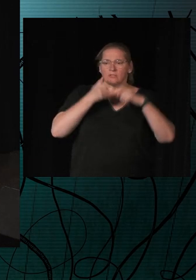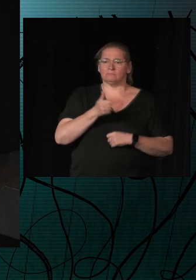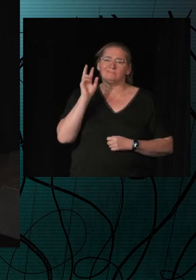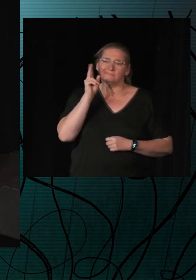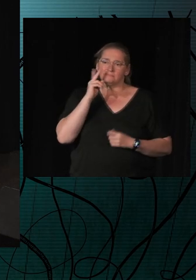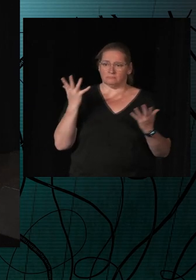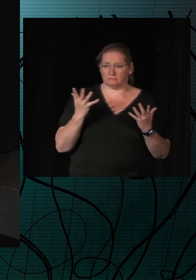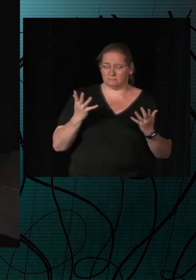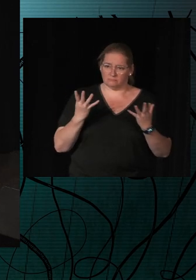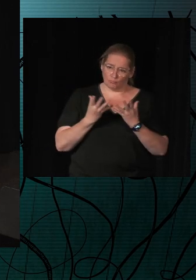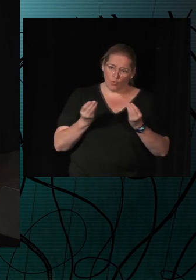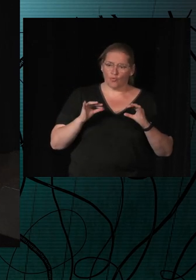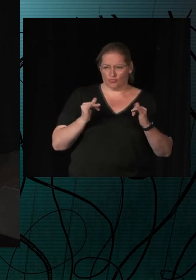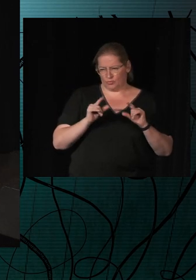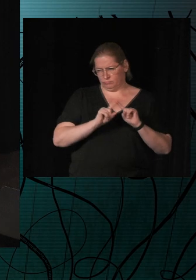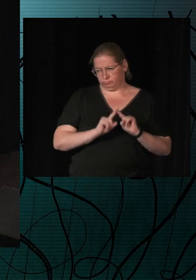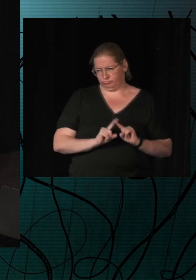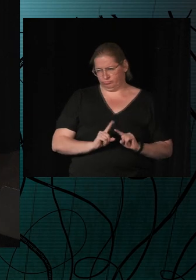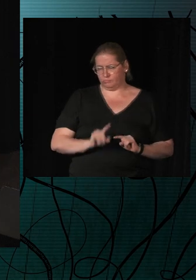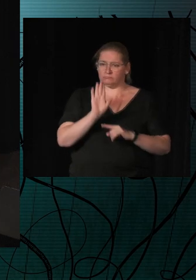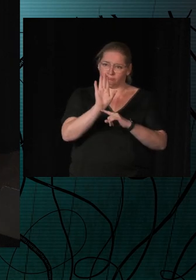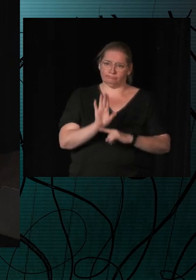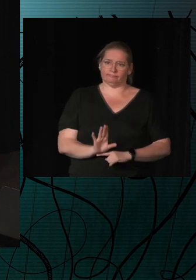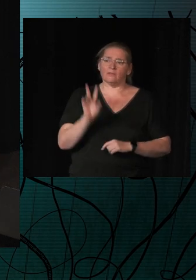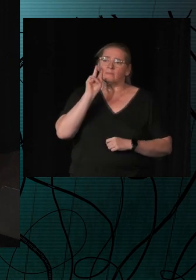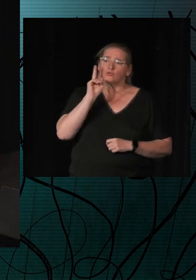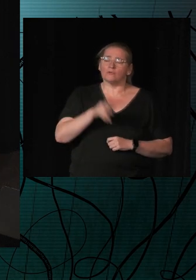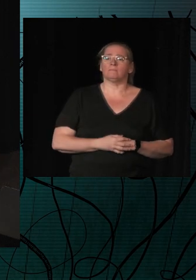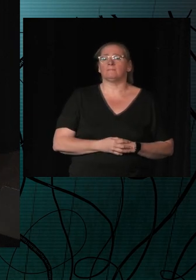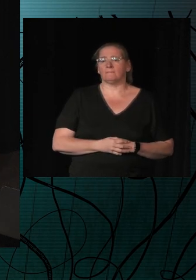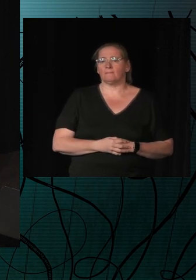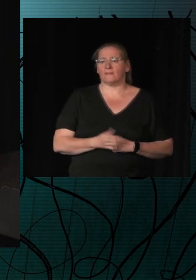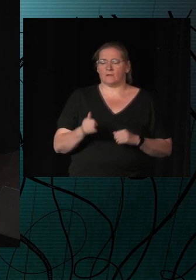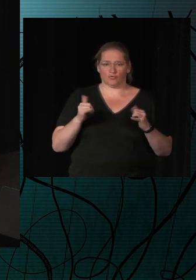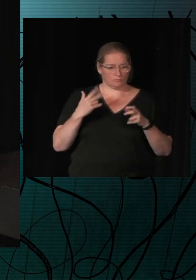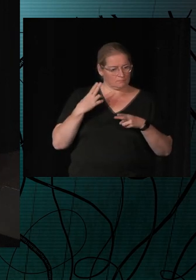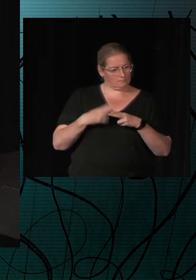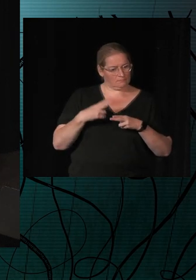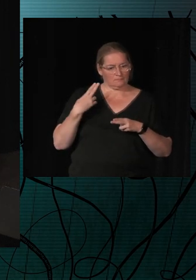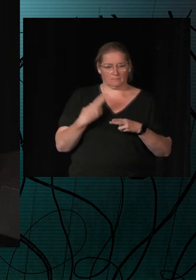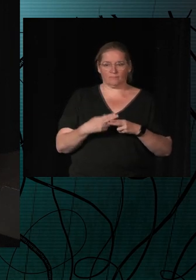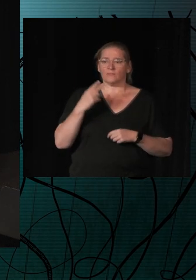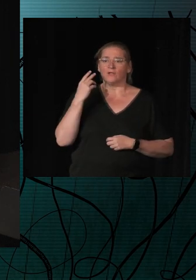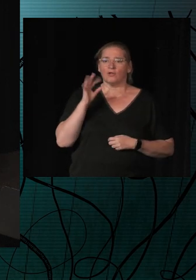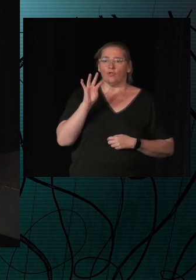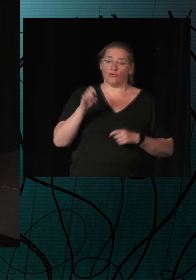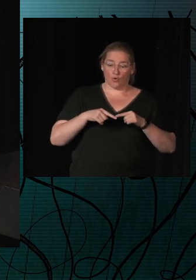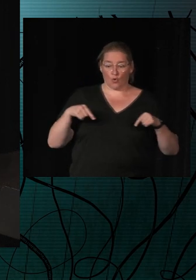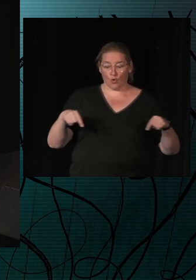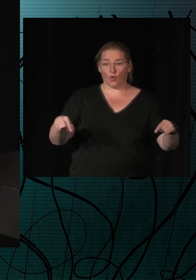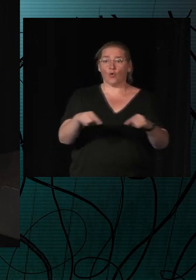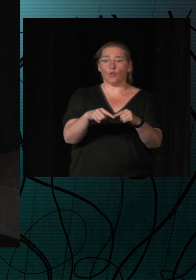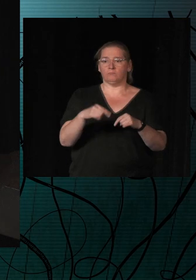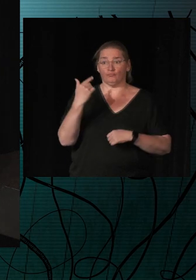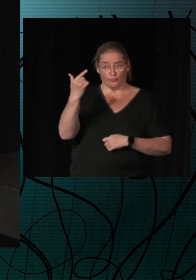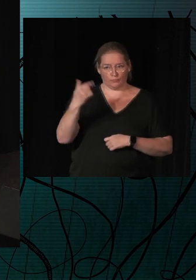en avant beaucoup de jeux assez différents assez divers euh notamment un jeu qui s'appelle the room 2 récemment qui est pas très connu